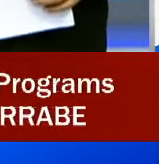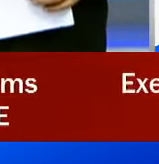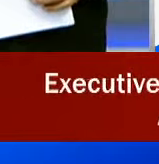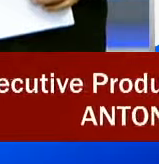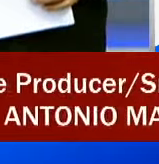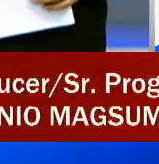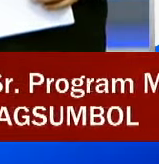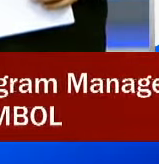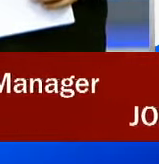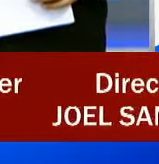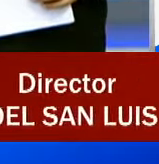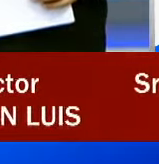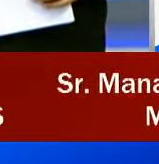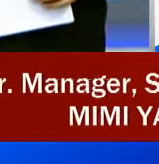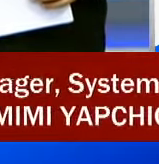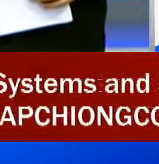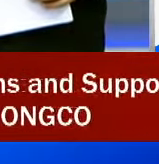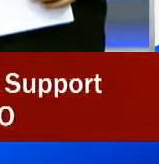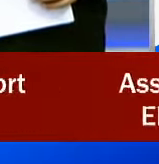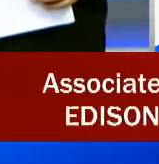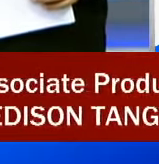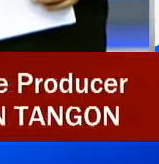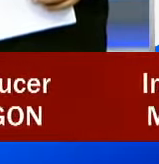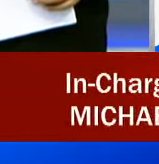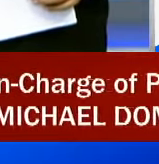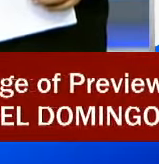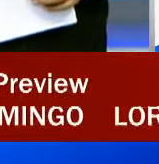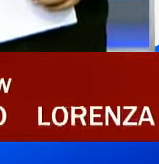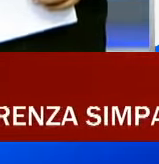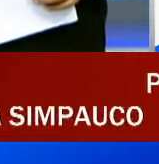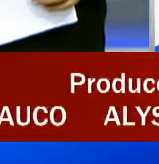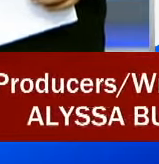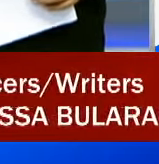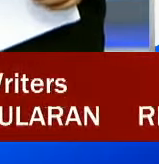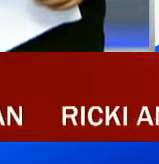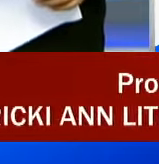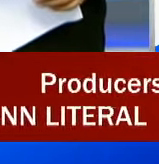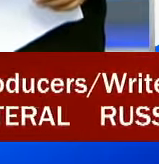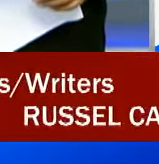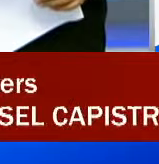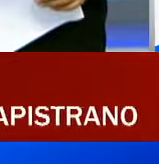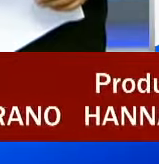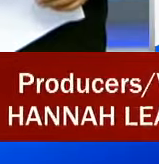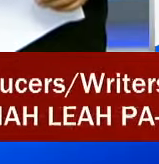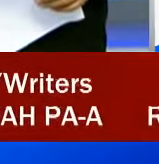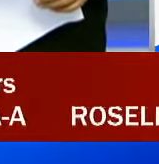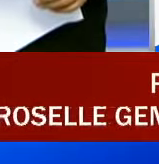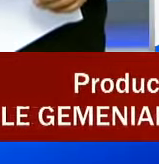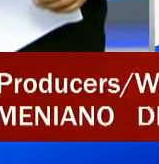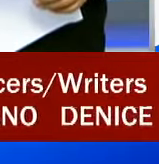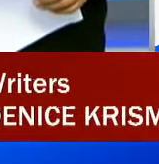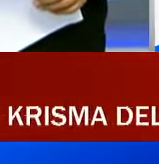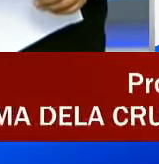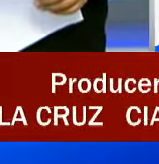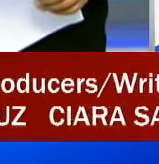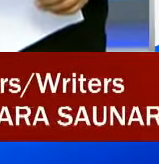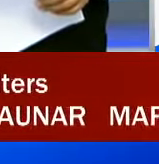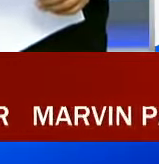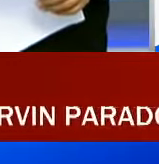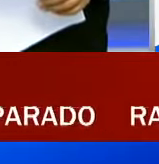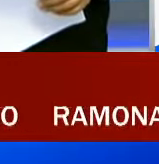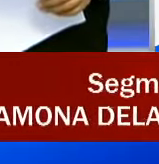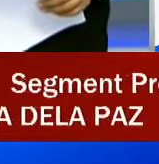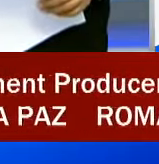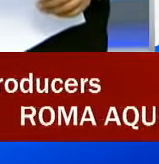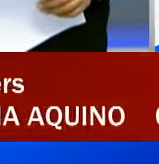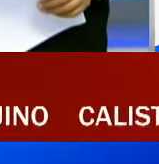pusa para sa Pilipino. Ako po si Mike Enriquez. Ito ang GMA. Walang kinikilingan, walang pinoprotektahan. Walang kasinungalingan, servisyong